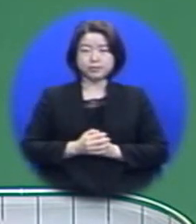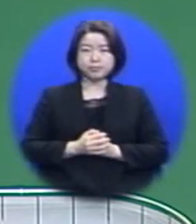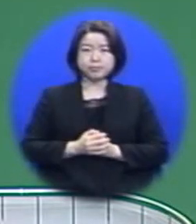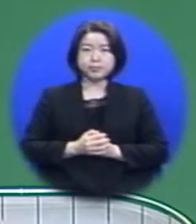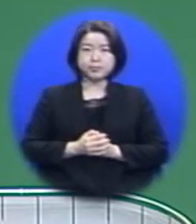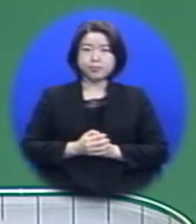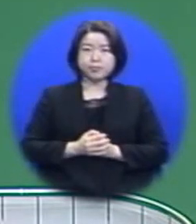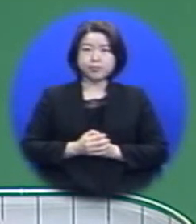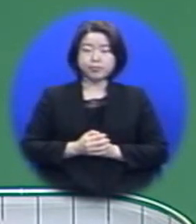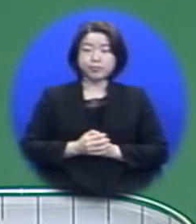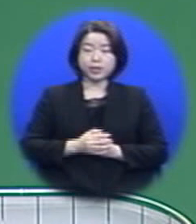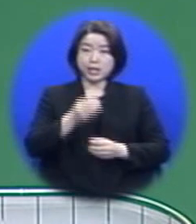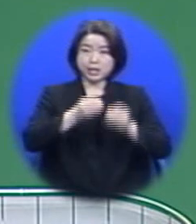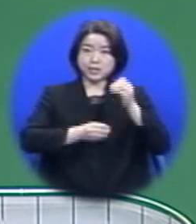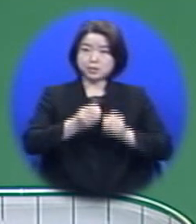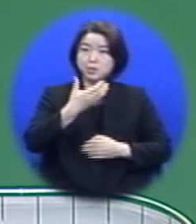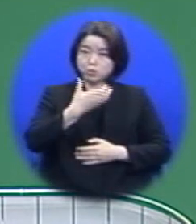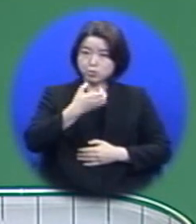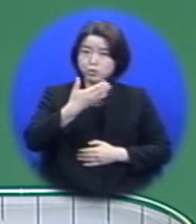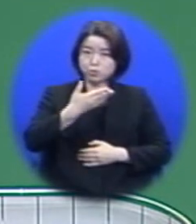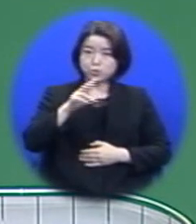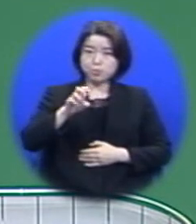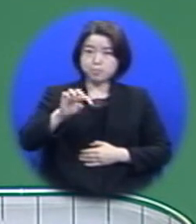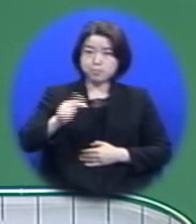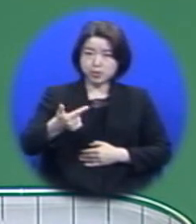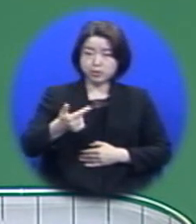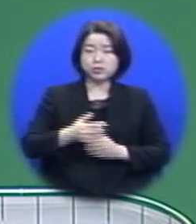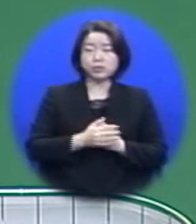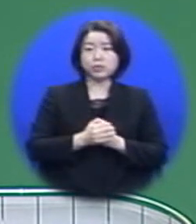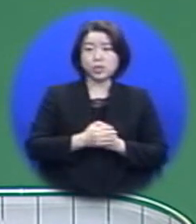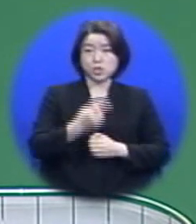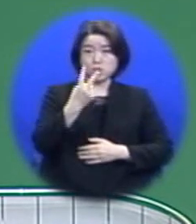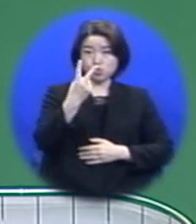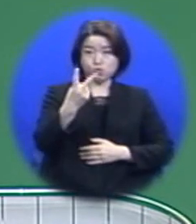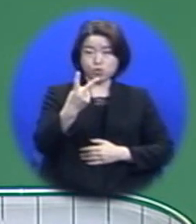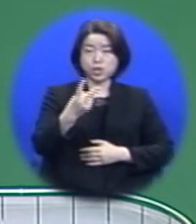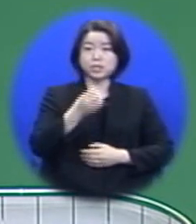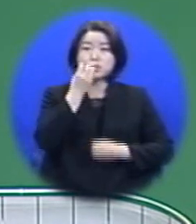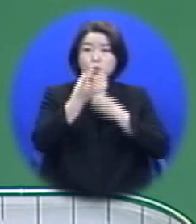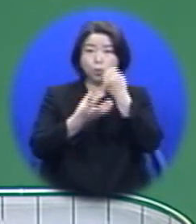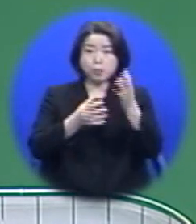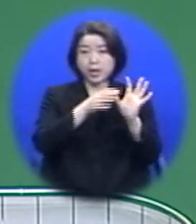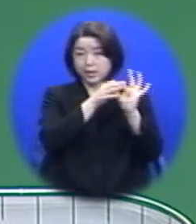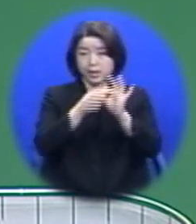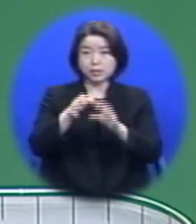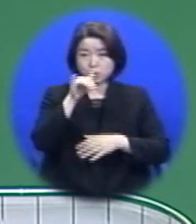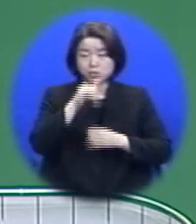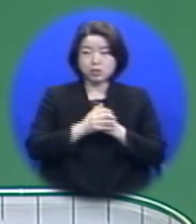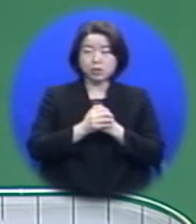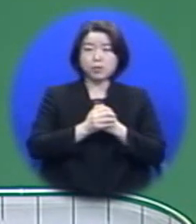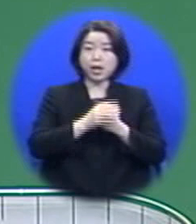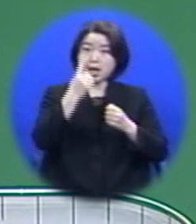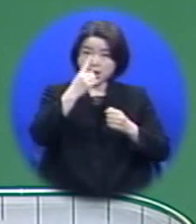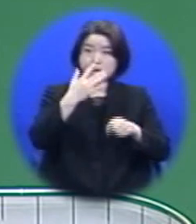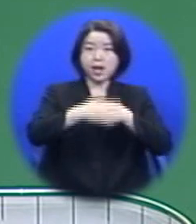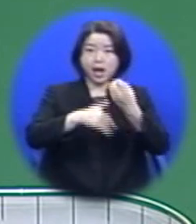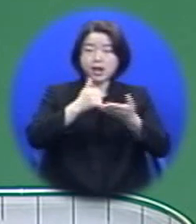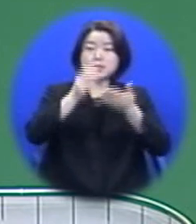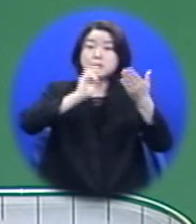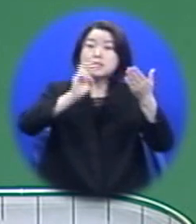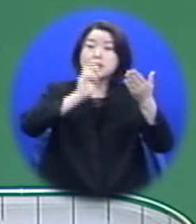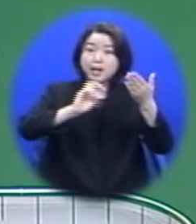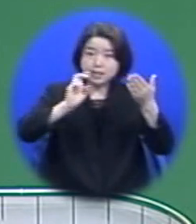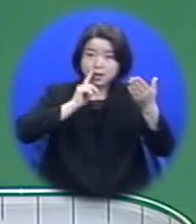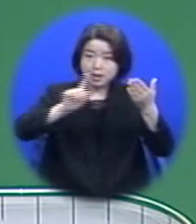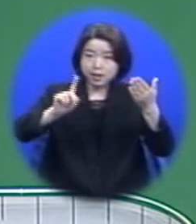있습니다 시편 99편 두 고백을 계속 반복합니다 하나님을 찬양하라 하나님은